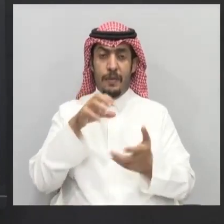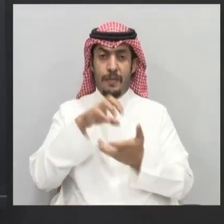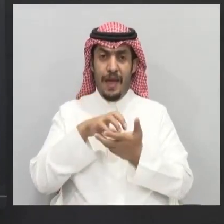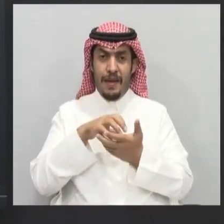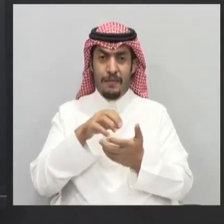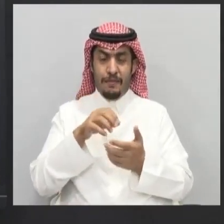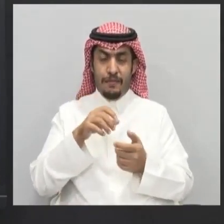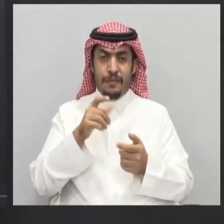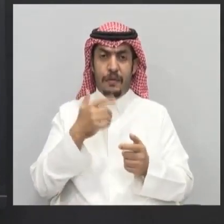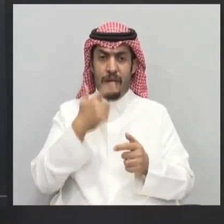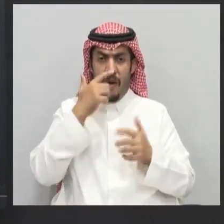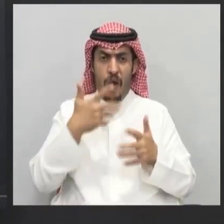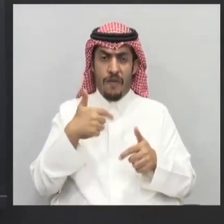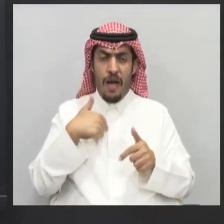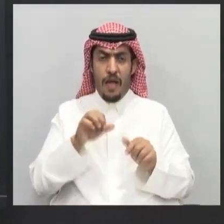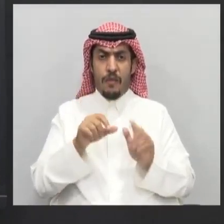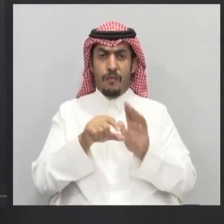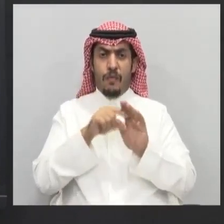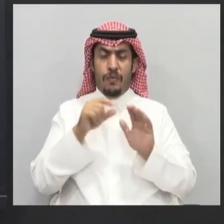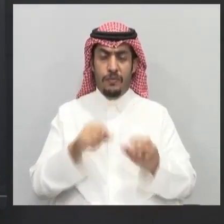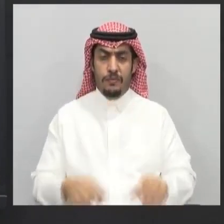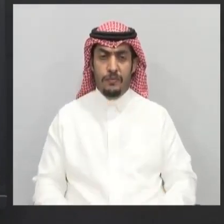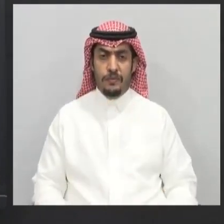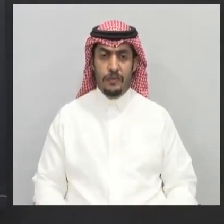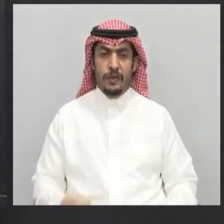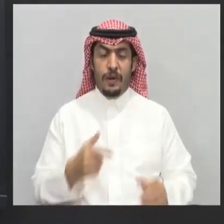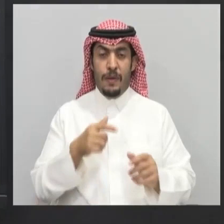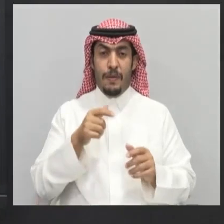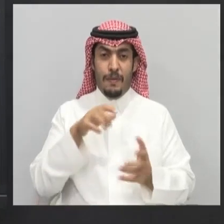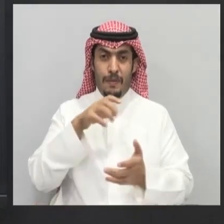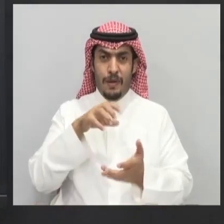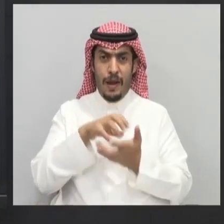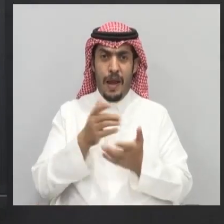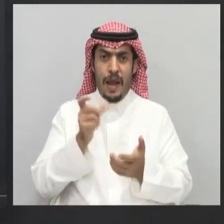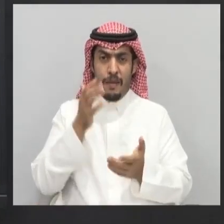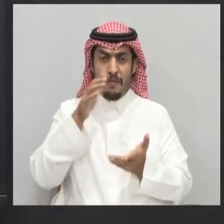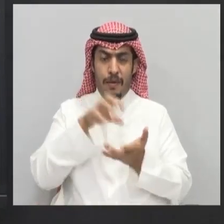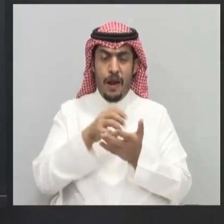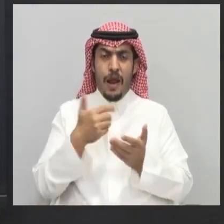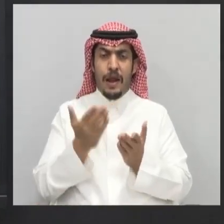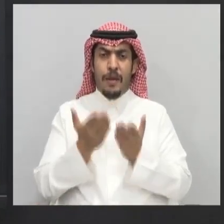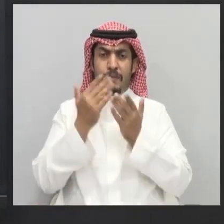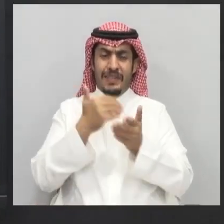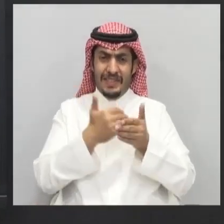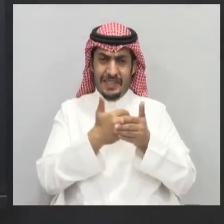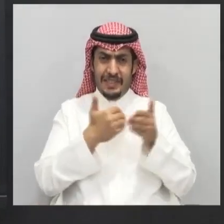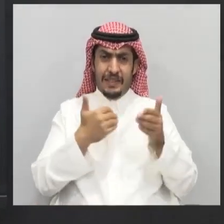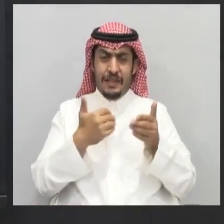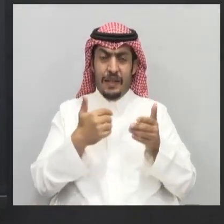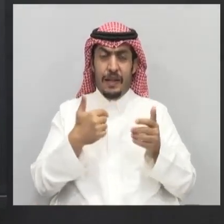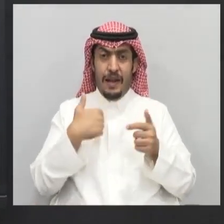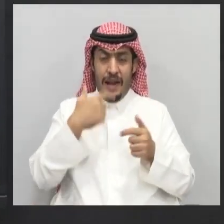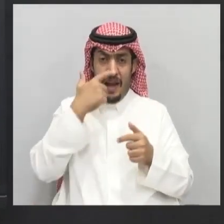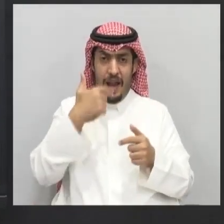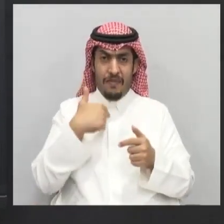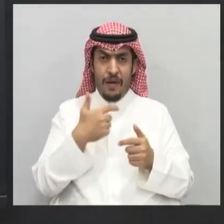يخاف على نفسه من هذا الامر كان يدعو ابراهيم ويقول رب اجنبني انا انا اجنبني